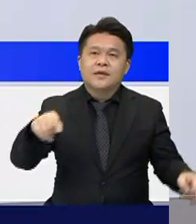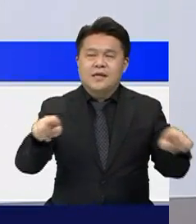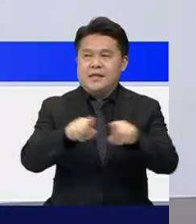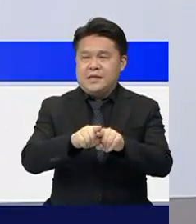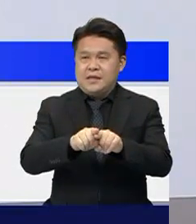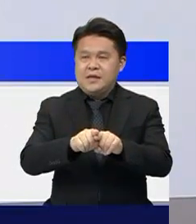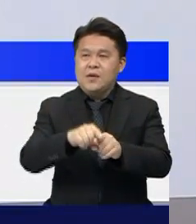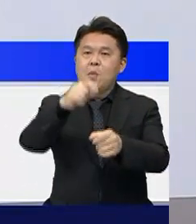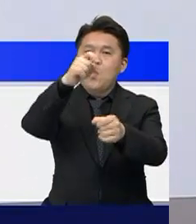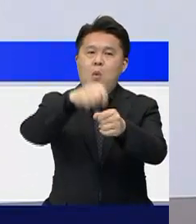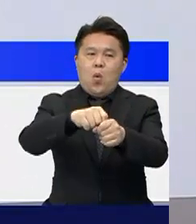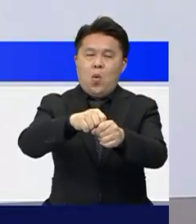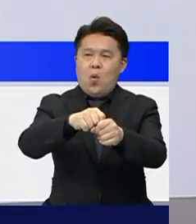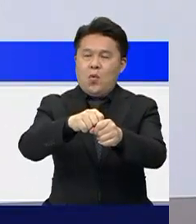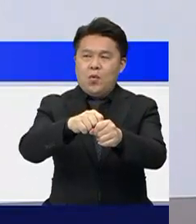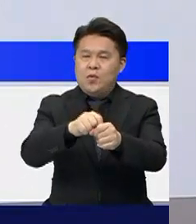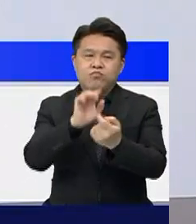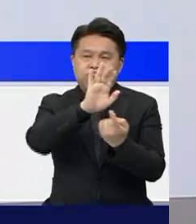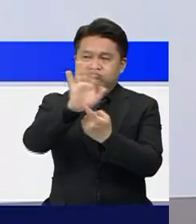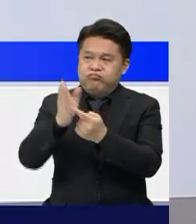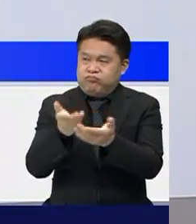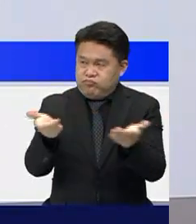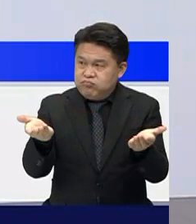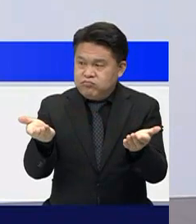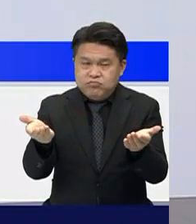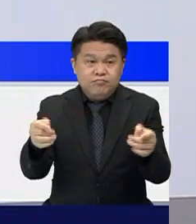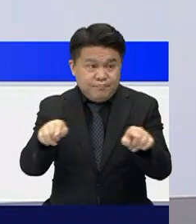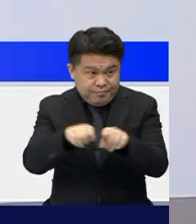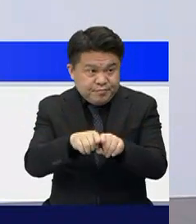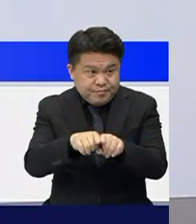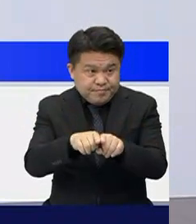방향과 목표를 함께 공유를 해가면서